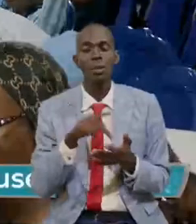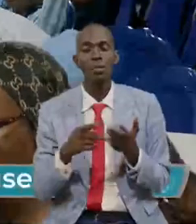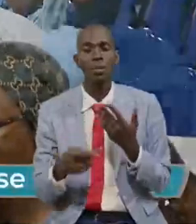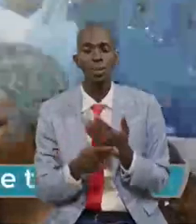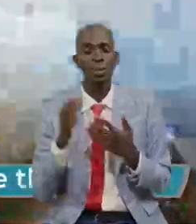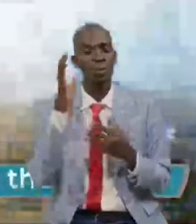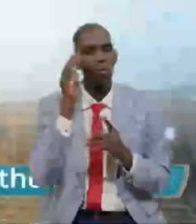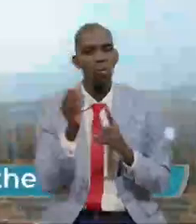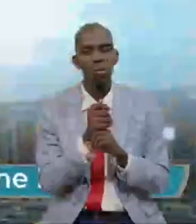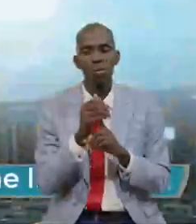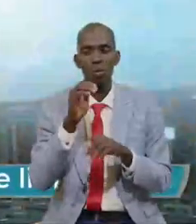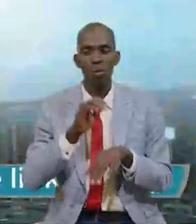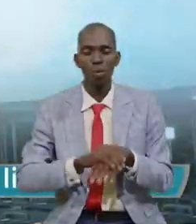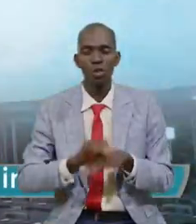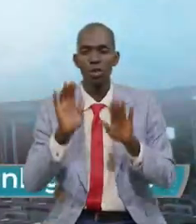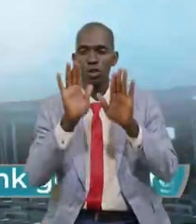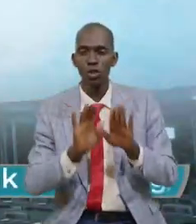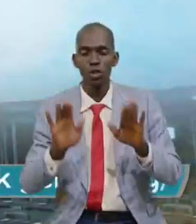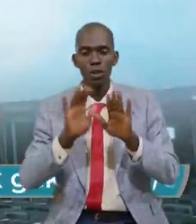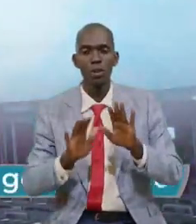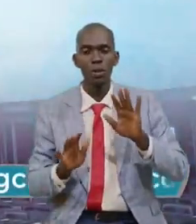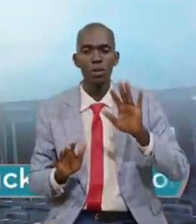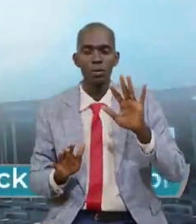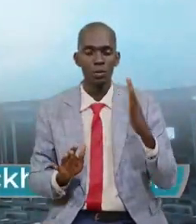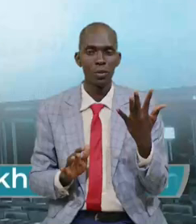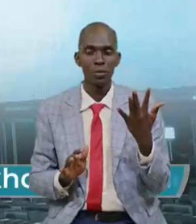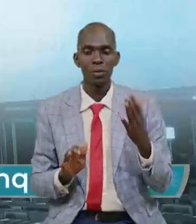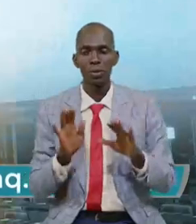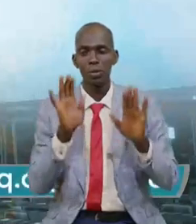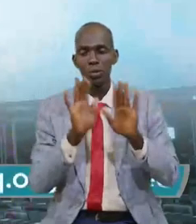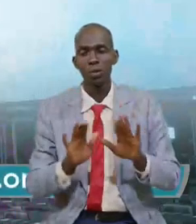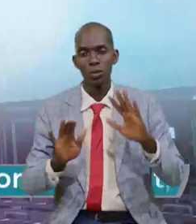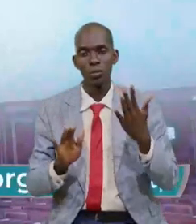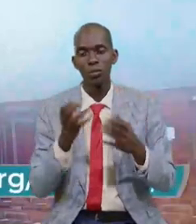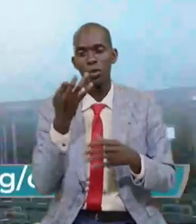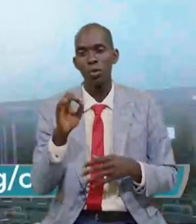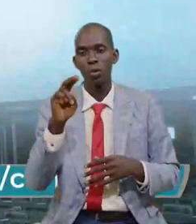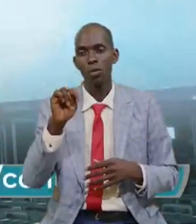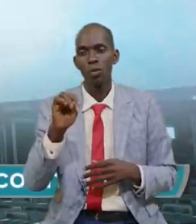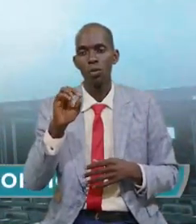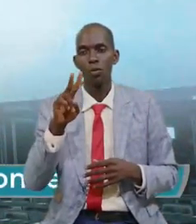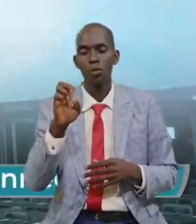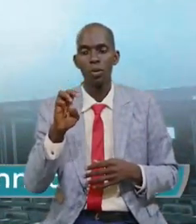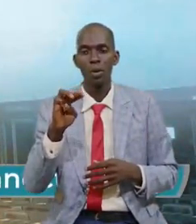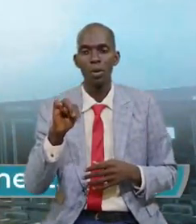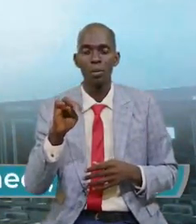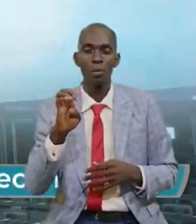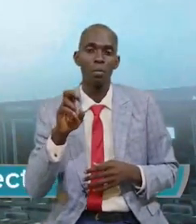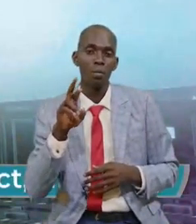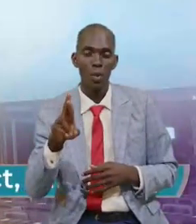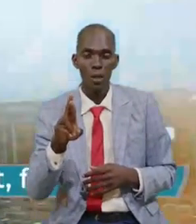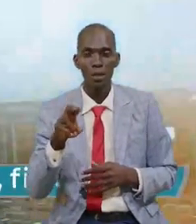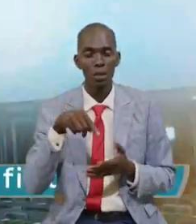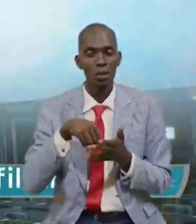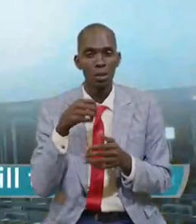le dimanche 5 novembre vers 23. Plus de détails au sujet de cela vous